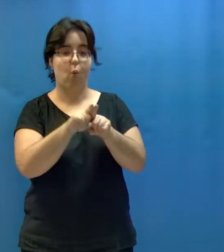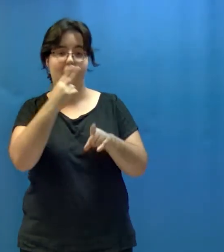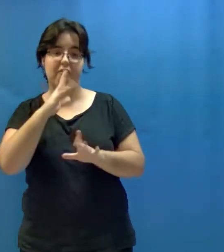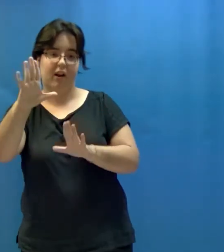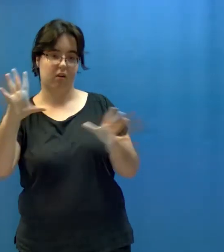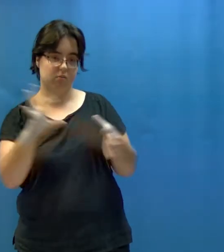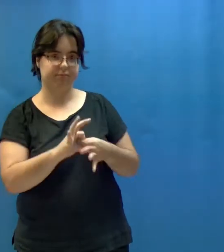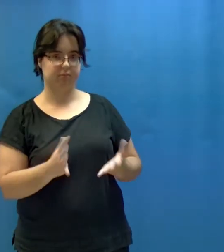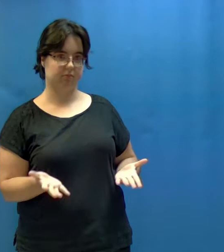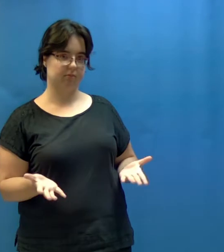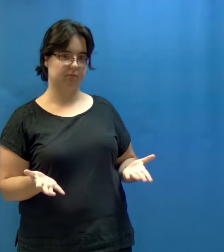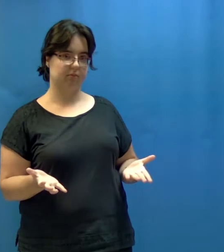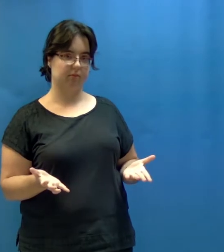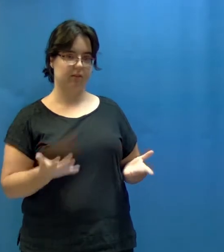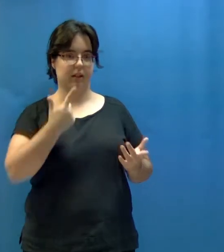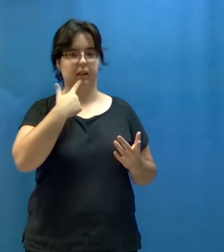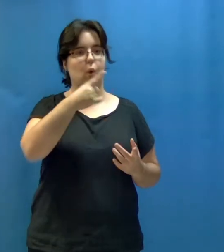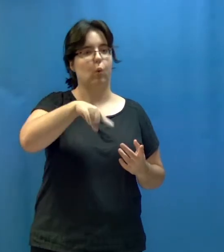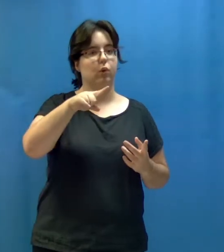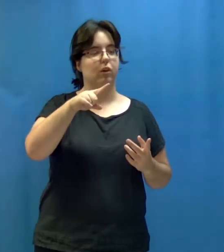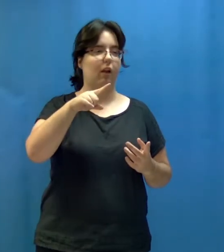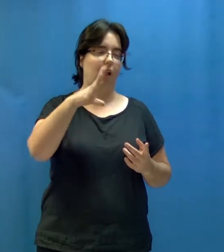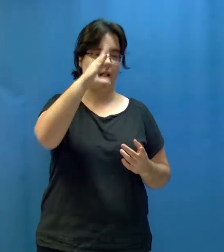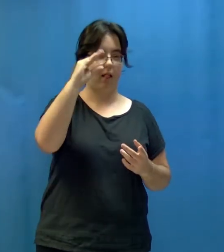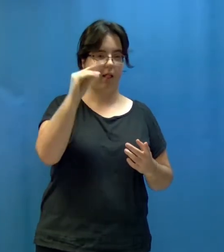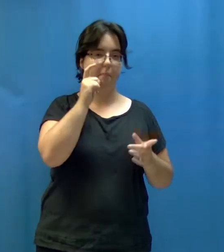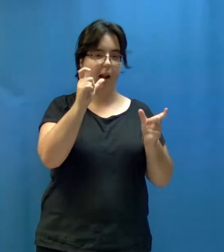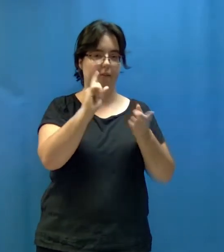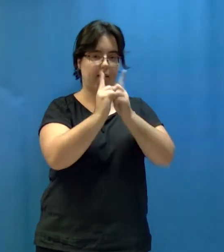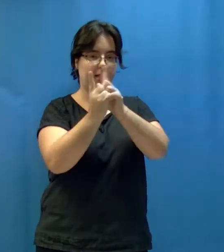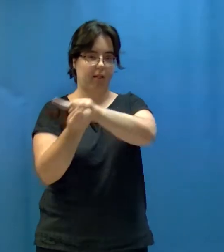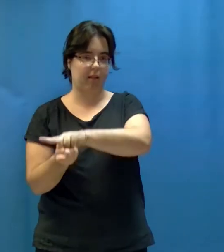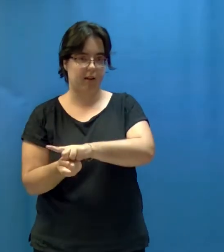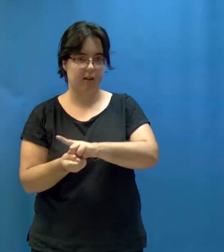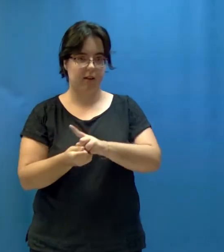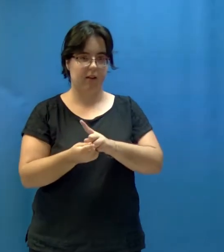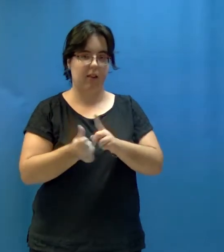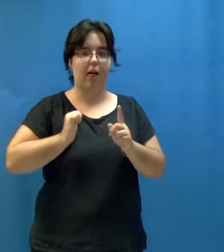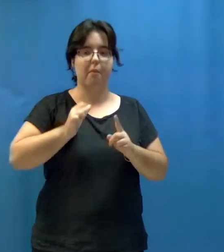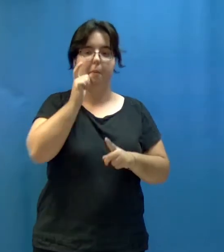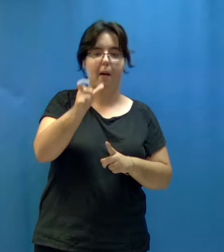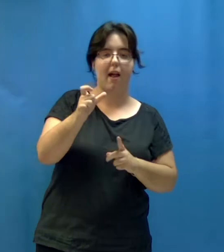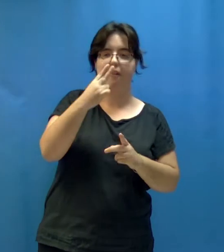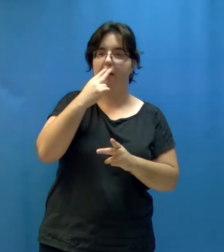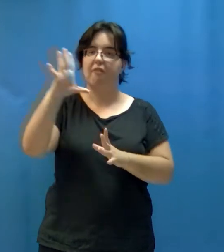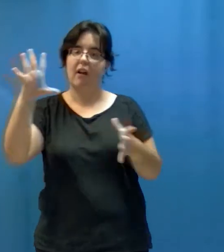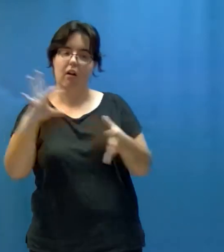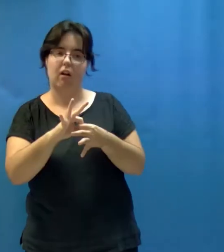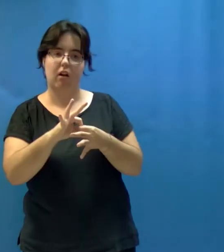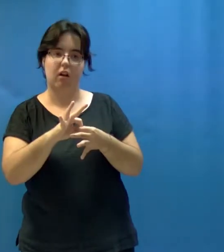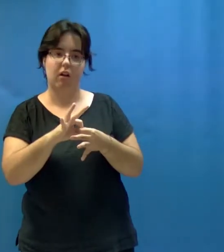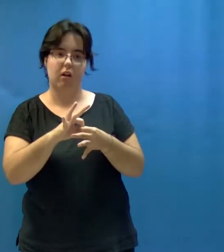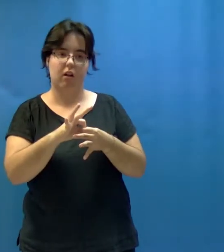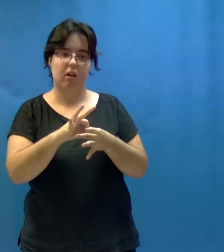tenen la virtut de canviar les coses de temps. No utilitzen el terme fascista perquè potser algú d'ací està autodefinint i mirant-se